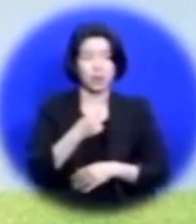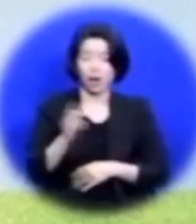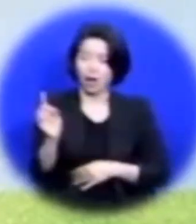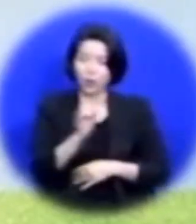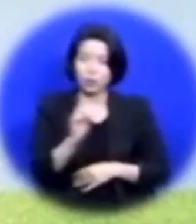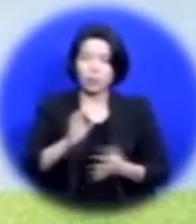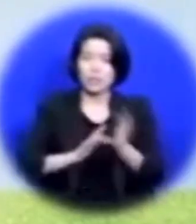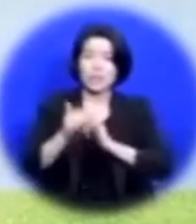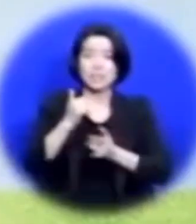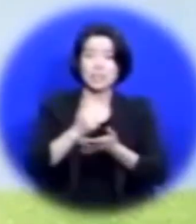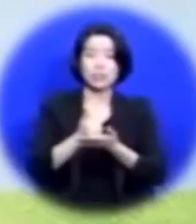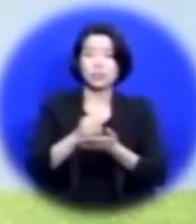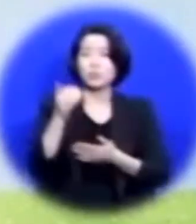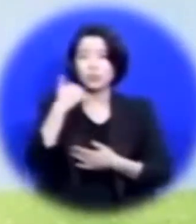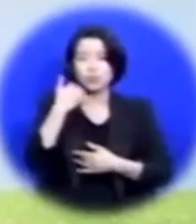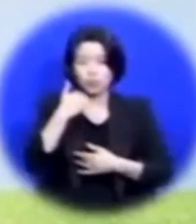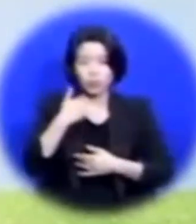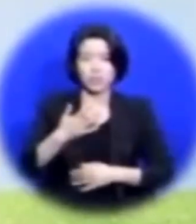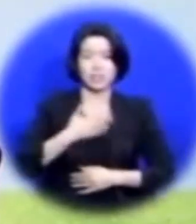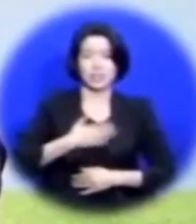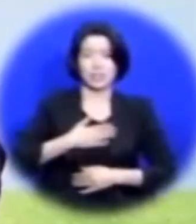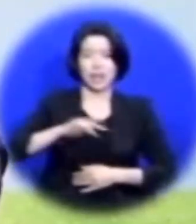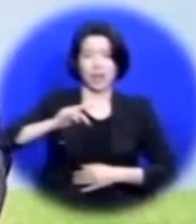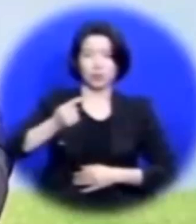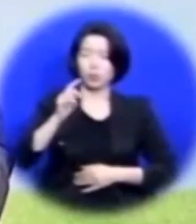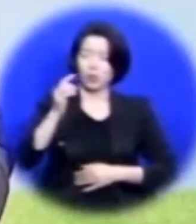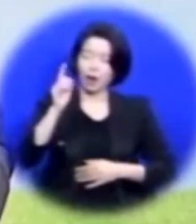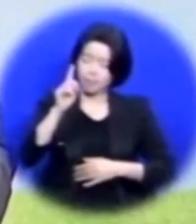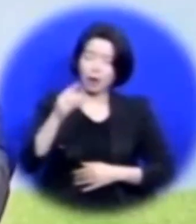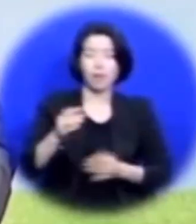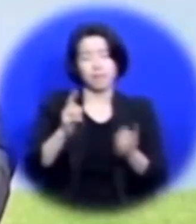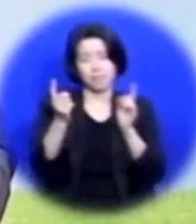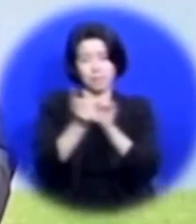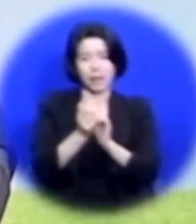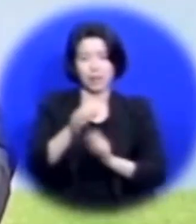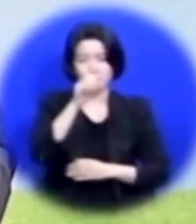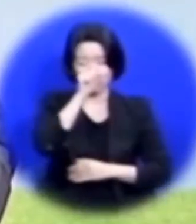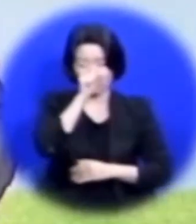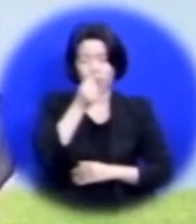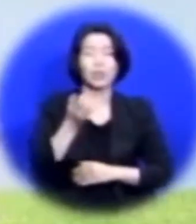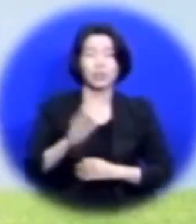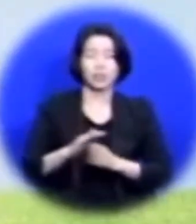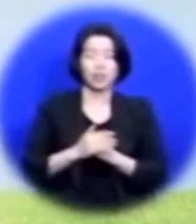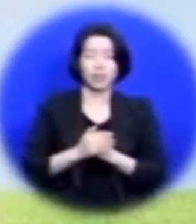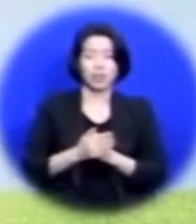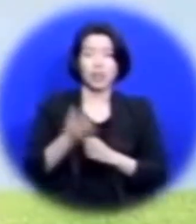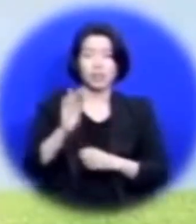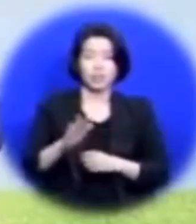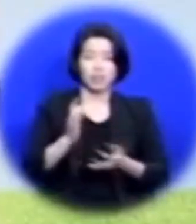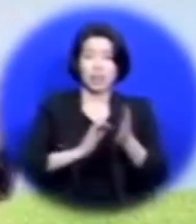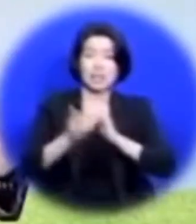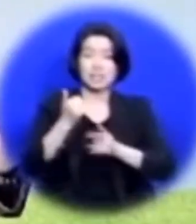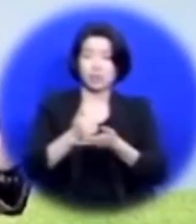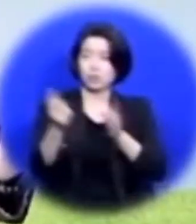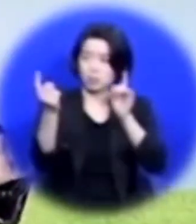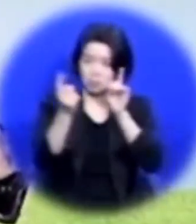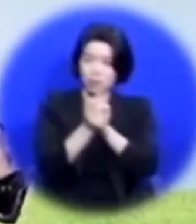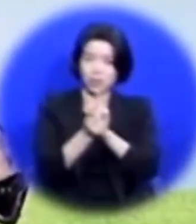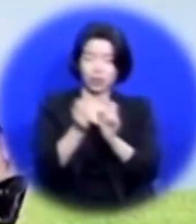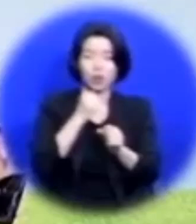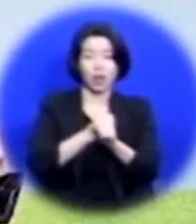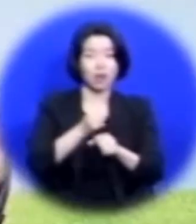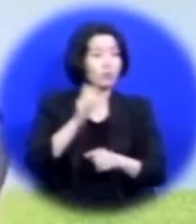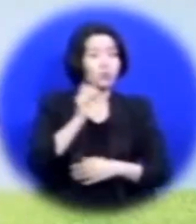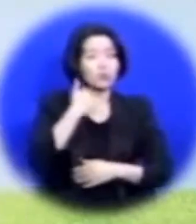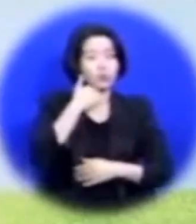예수님 이라는 분이 어떤 분인지 나도 예수님 한 번 만나면 좋겠는데 그런데 예수님 만나겠다고 할 수도